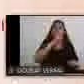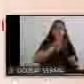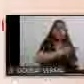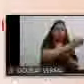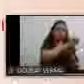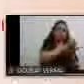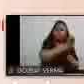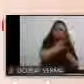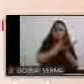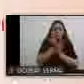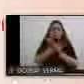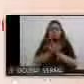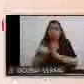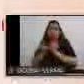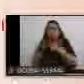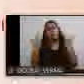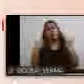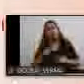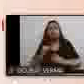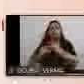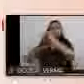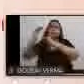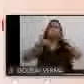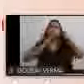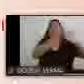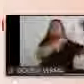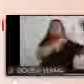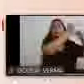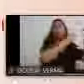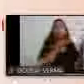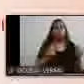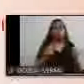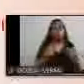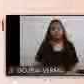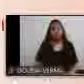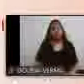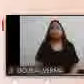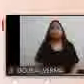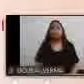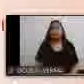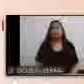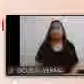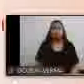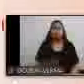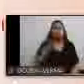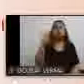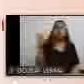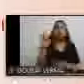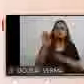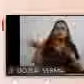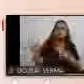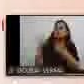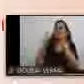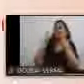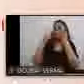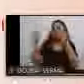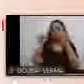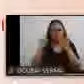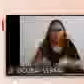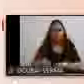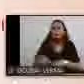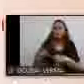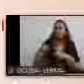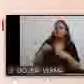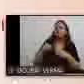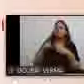are enhanced. As the other children sensory input उनका हो रहा है, दूसरे बच्चे देख रहे हैं सुन रहे हैं और जैसे